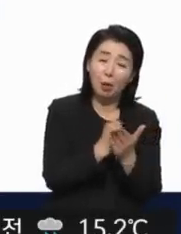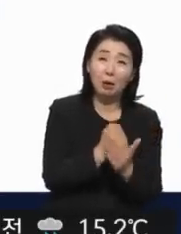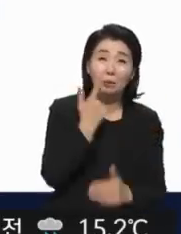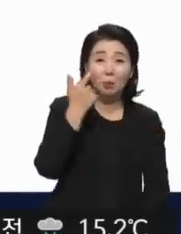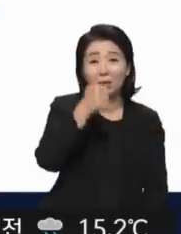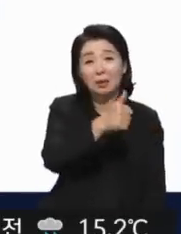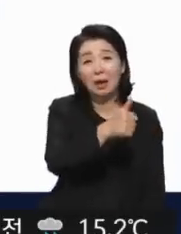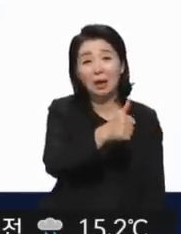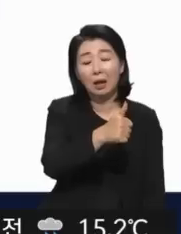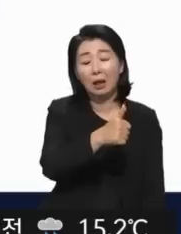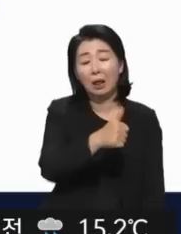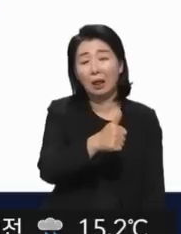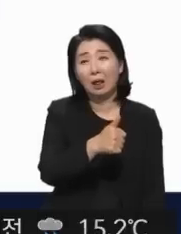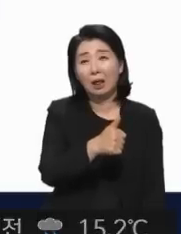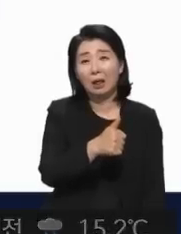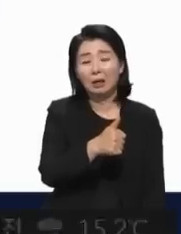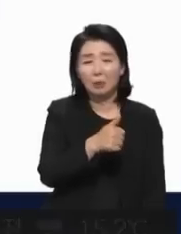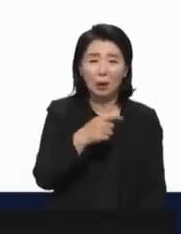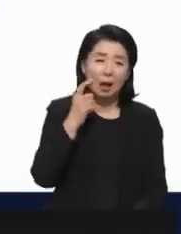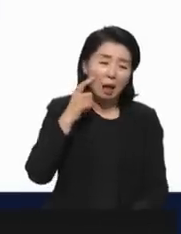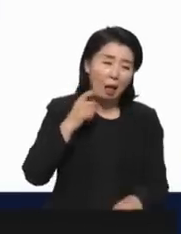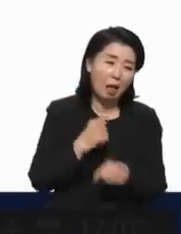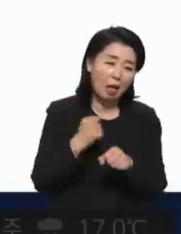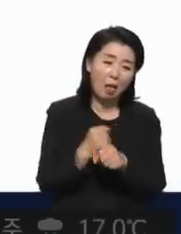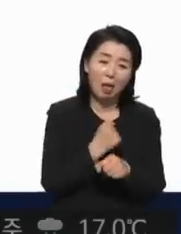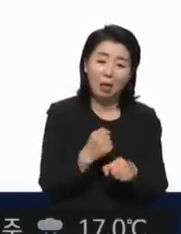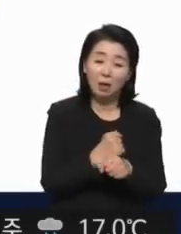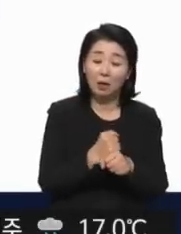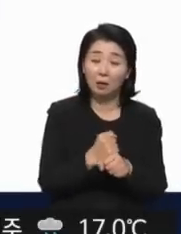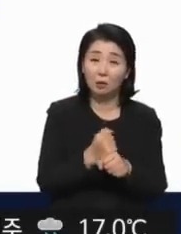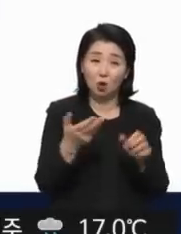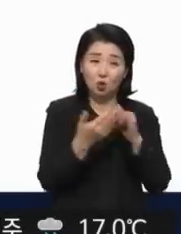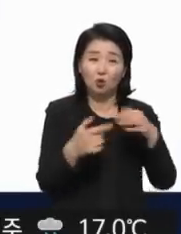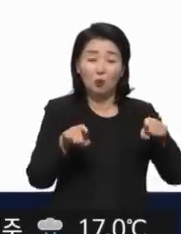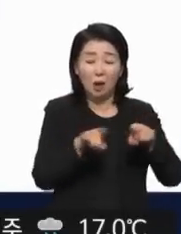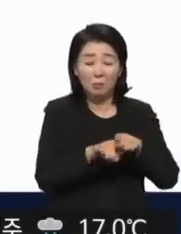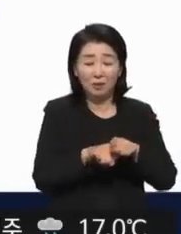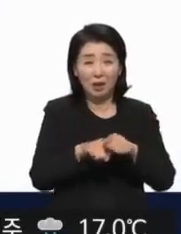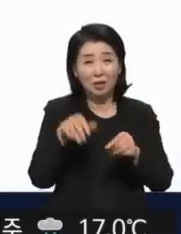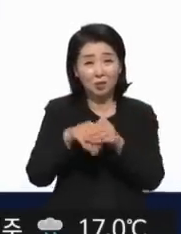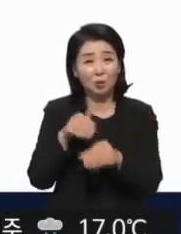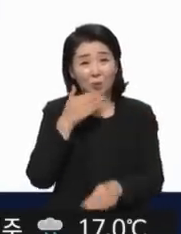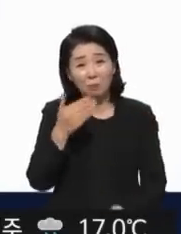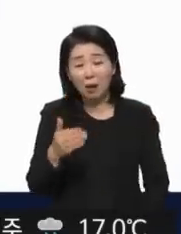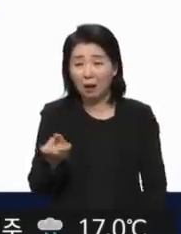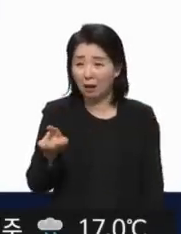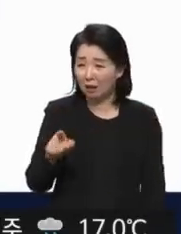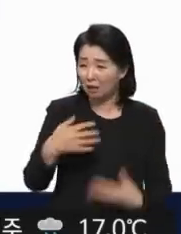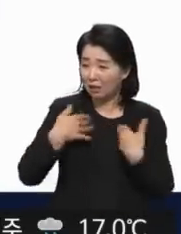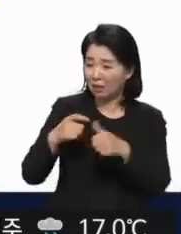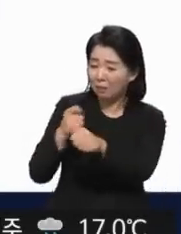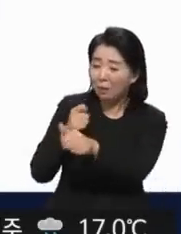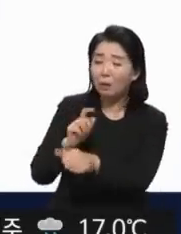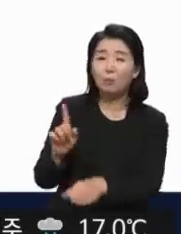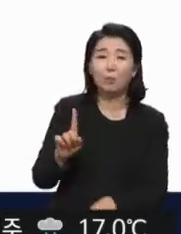일삼는 크고 유튜버만 데리고 선거 치를 수 있다고 보는가? 도대체 무슨 약점을 잡힌